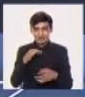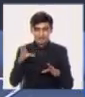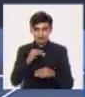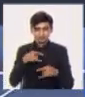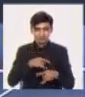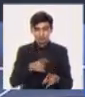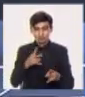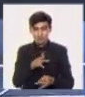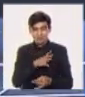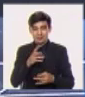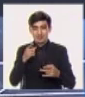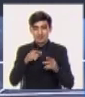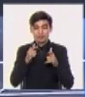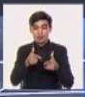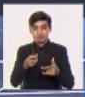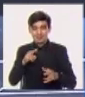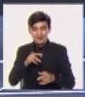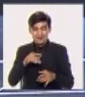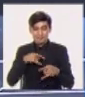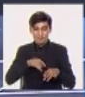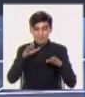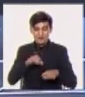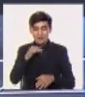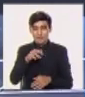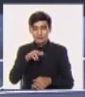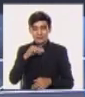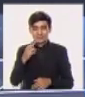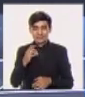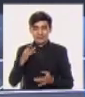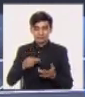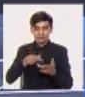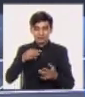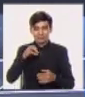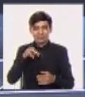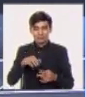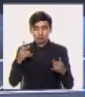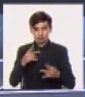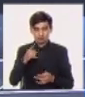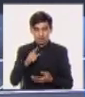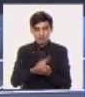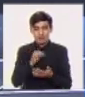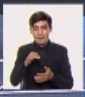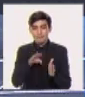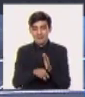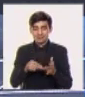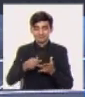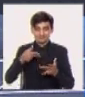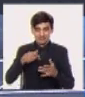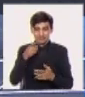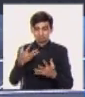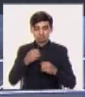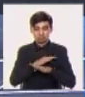при поступлении от них требуют результаты ПЦР-тестов. Ходят слухи, что без них никого не принимают. Так ли это, узнавали